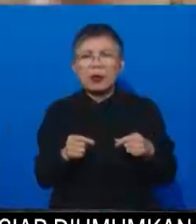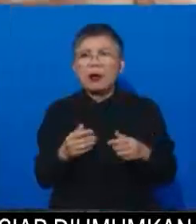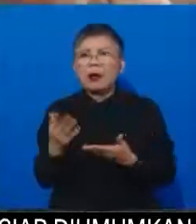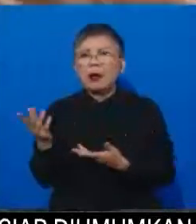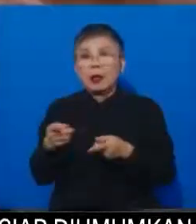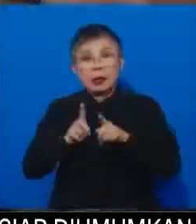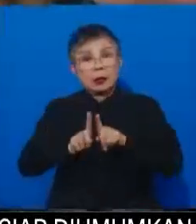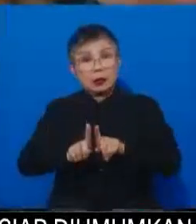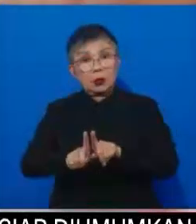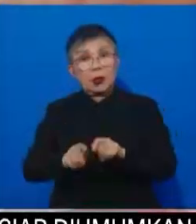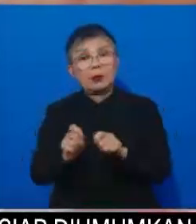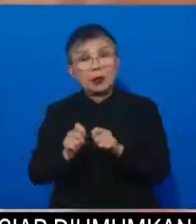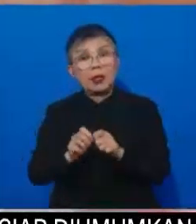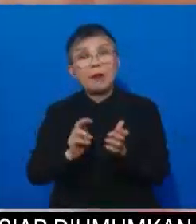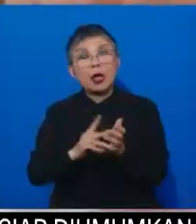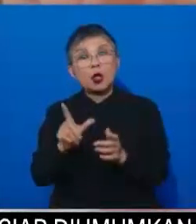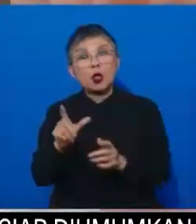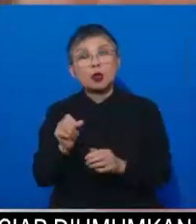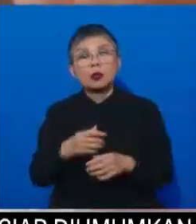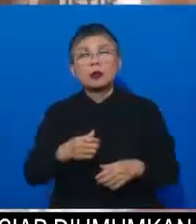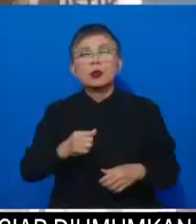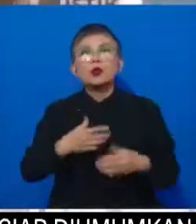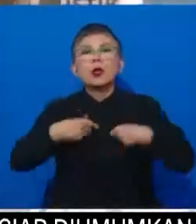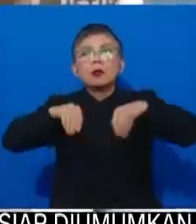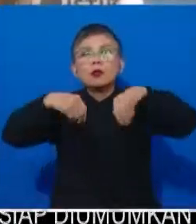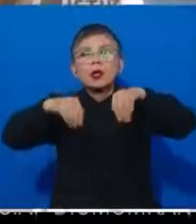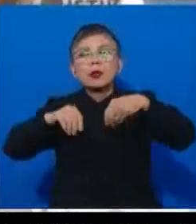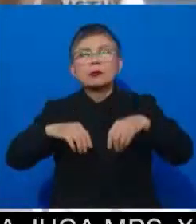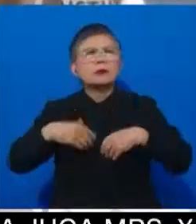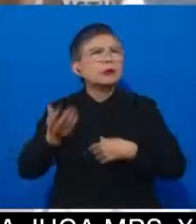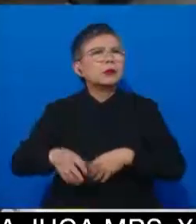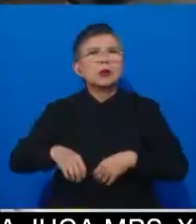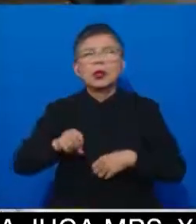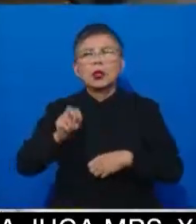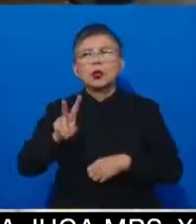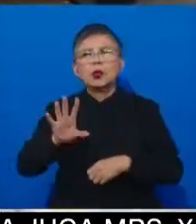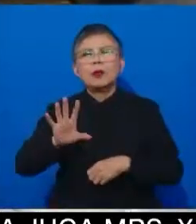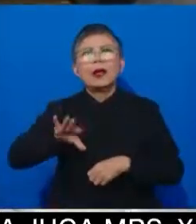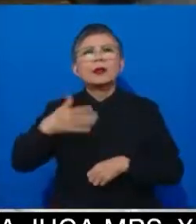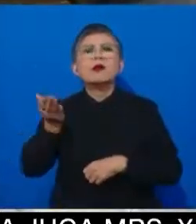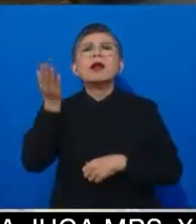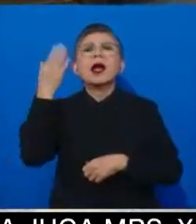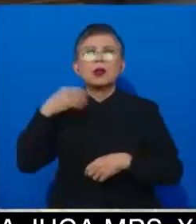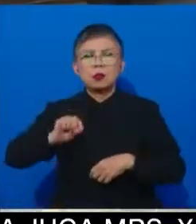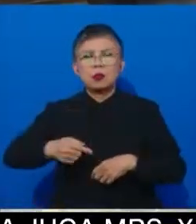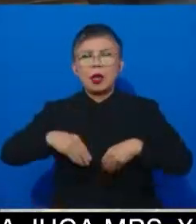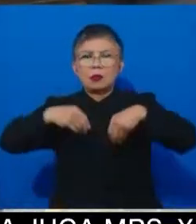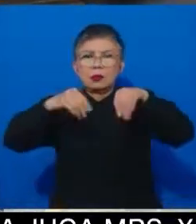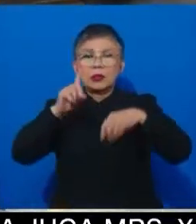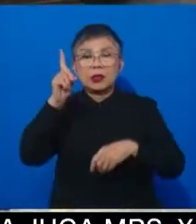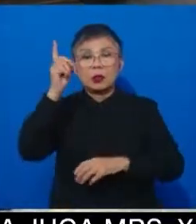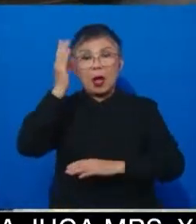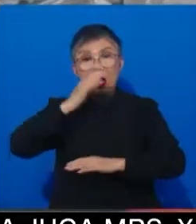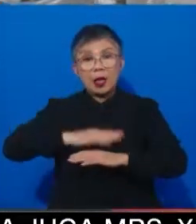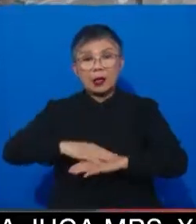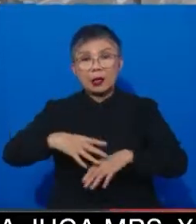dan Sampruni, pembuat marlung ini mengaku telah berjualan marlung sejak 25 tahun silam. Dalam sehari